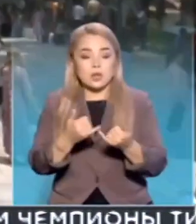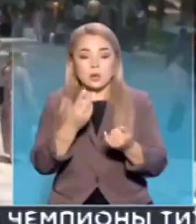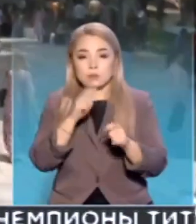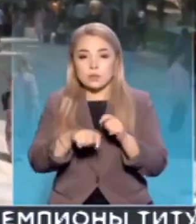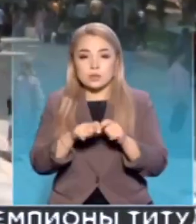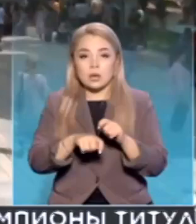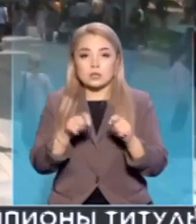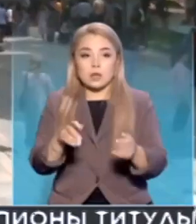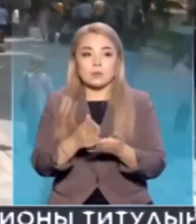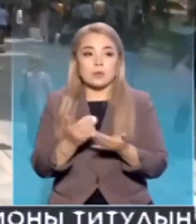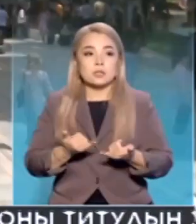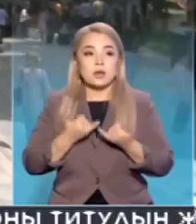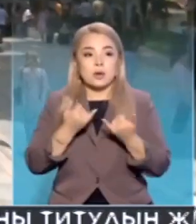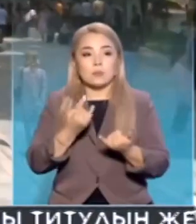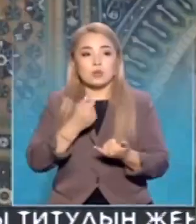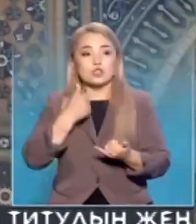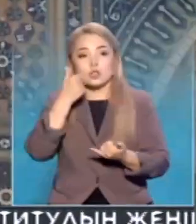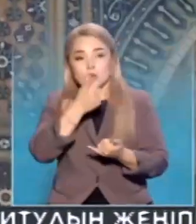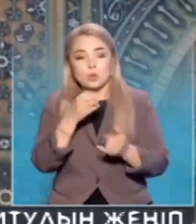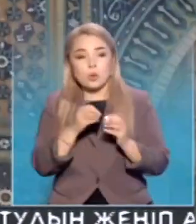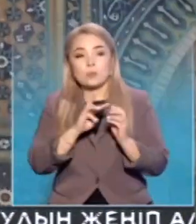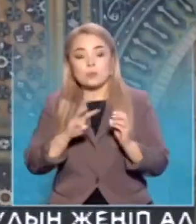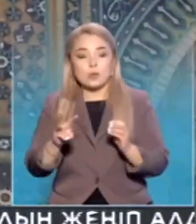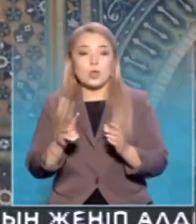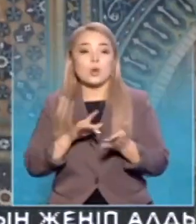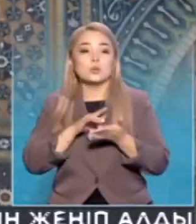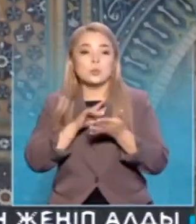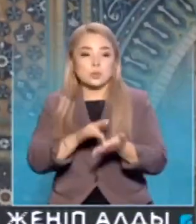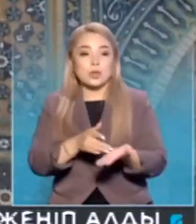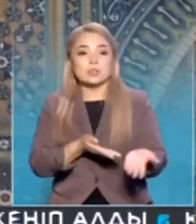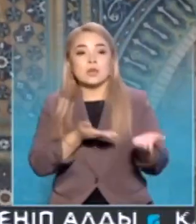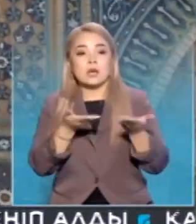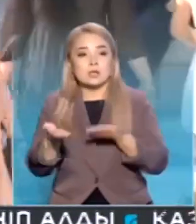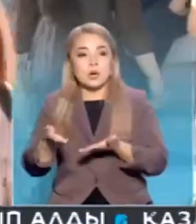көзделген. Осылайша бір жылда кемі 10 миллион турист тартуды көздеп отыр.